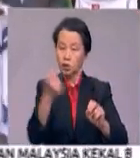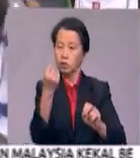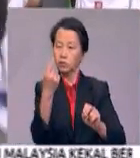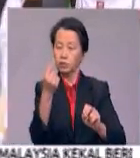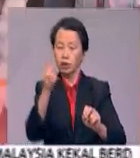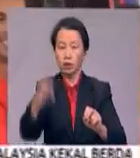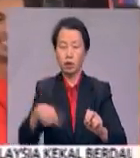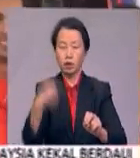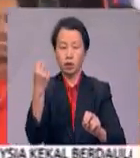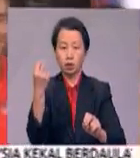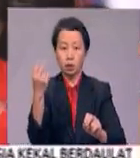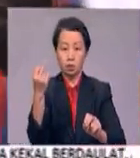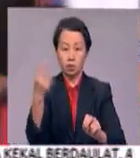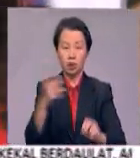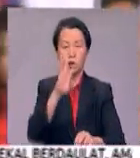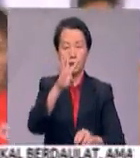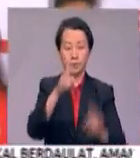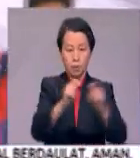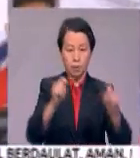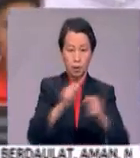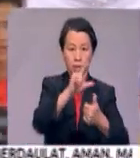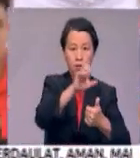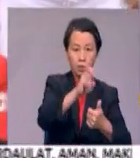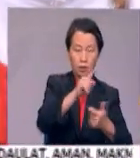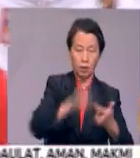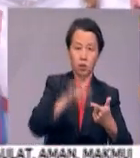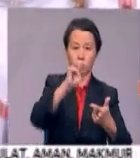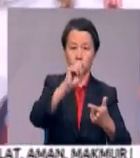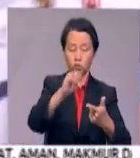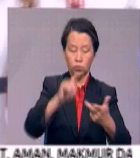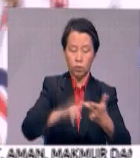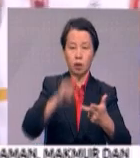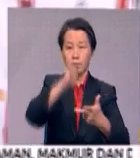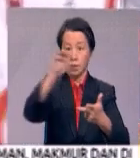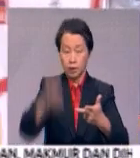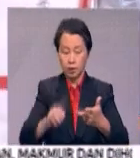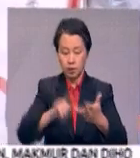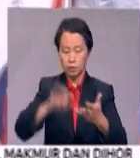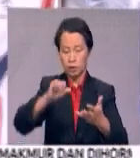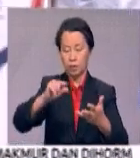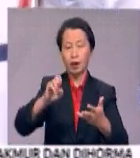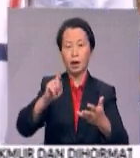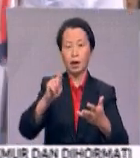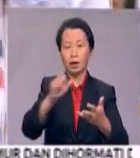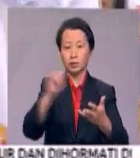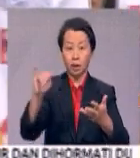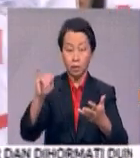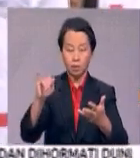Disember menerusi 4 venue utama iaitu Clark, Subic, Manila dan Tagaytay.